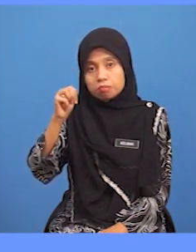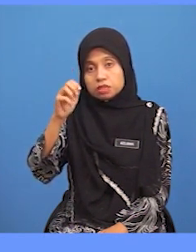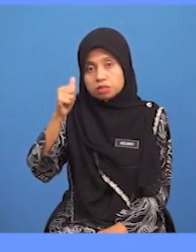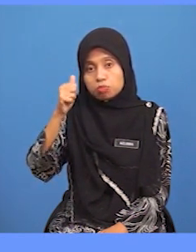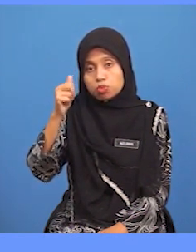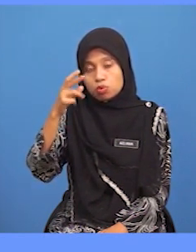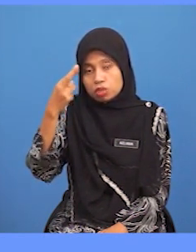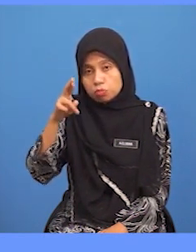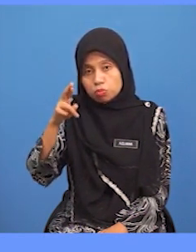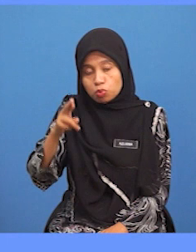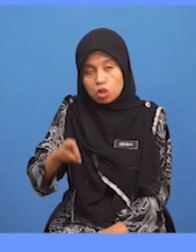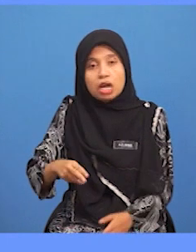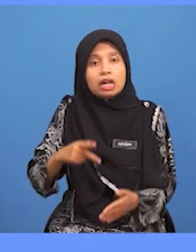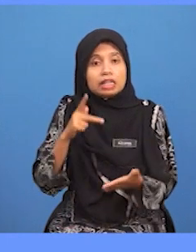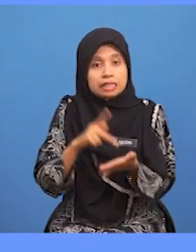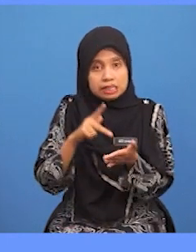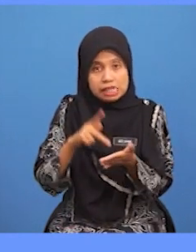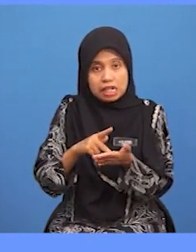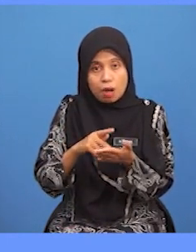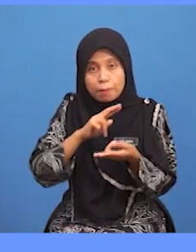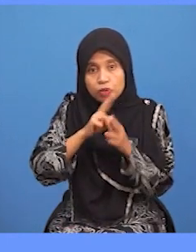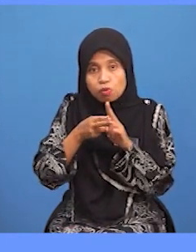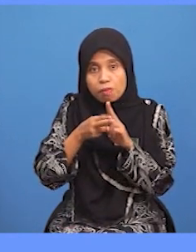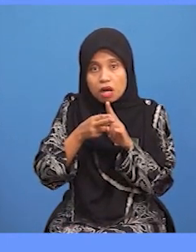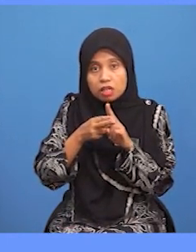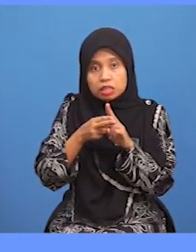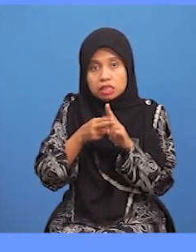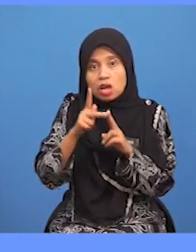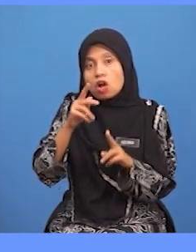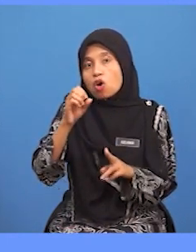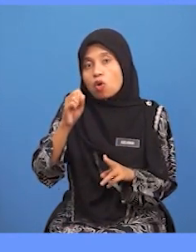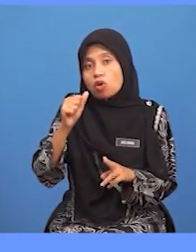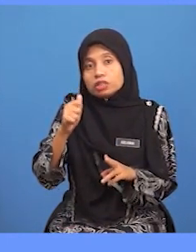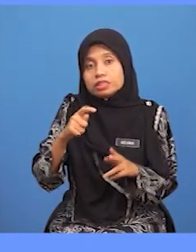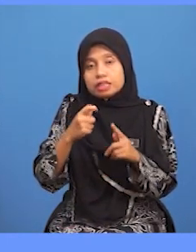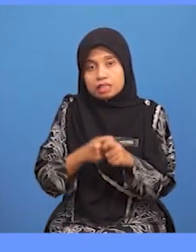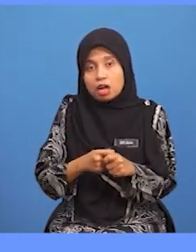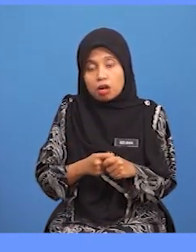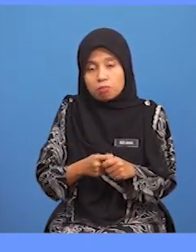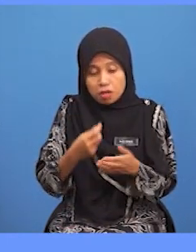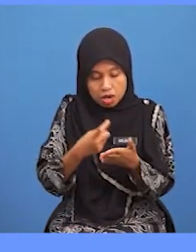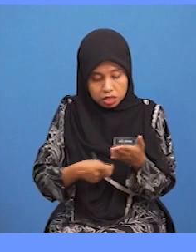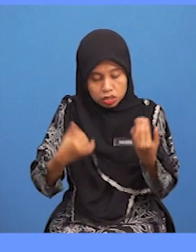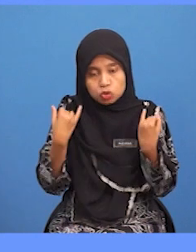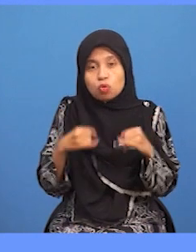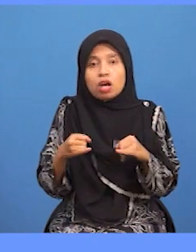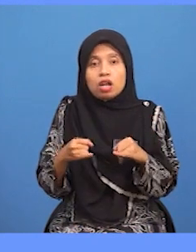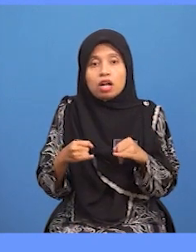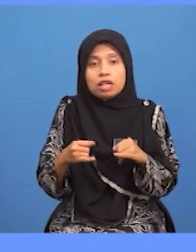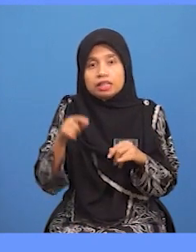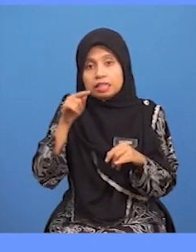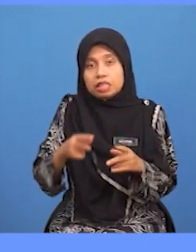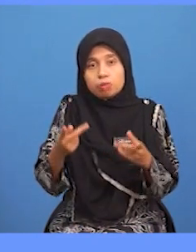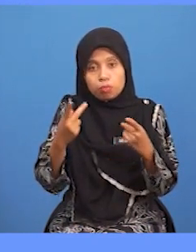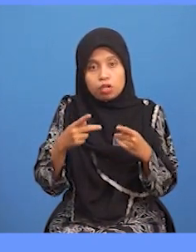RM210,000. Anda dikendaki mengira kos berubah seunit, kos tetap, harga jualan seunit, titik